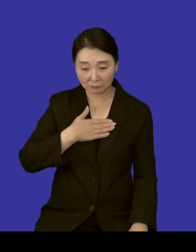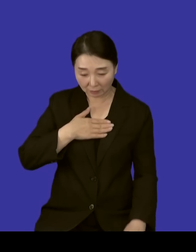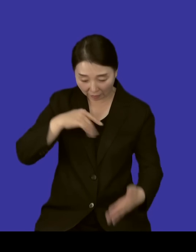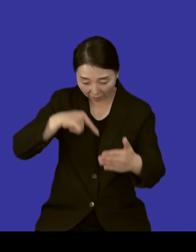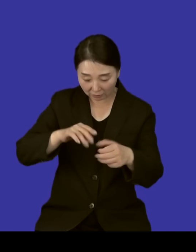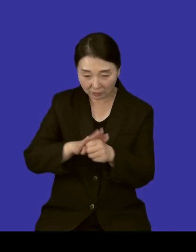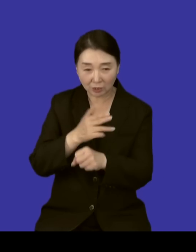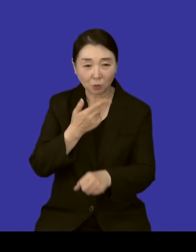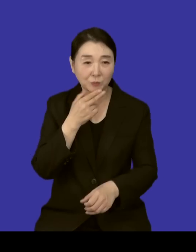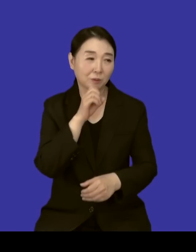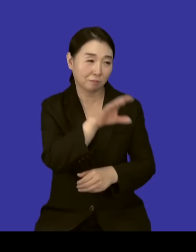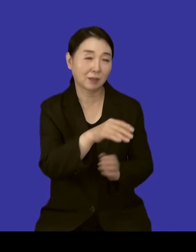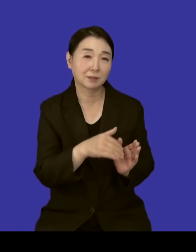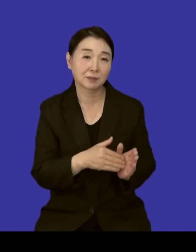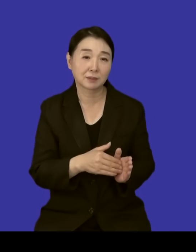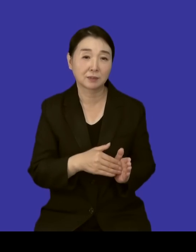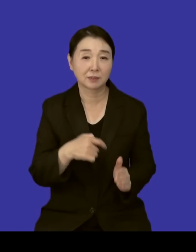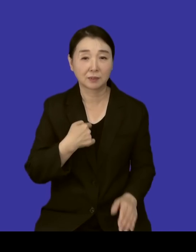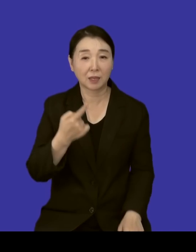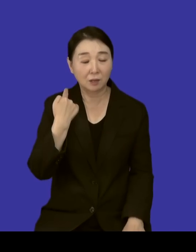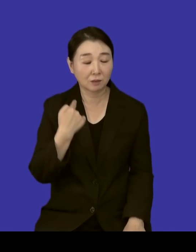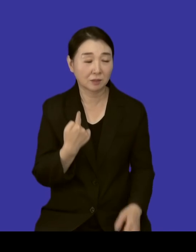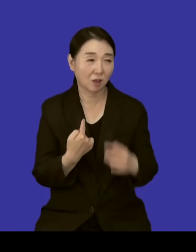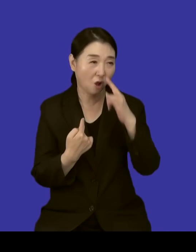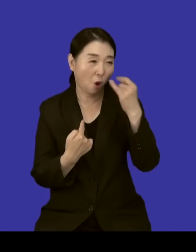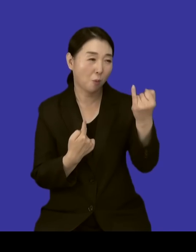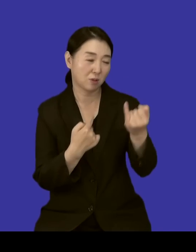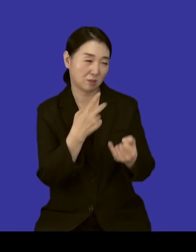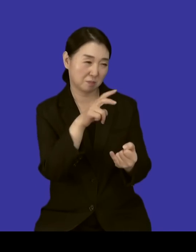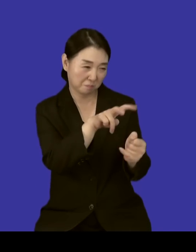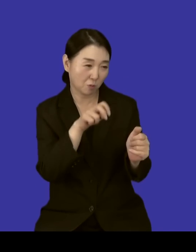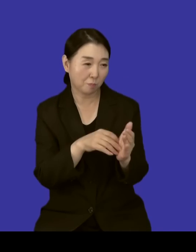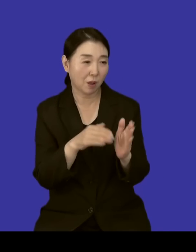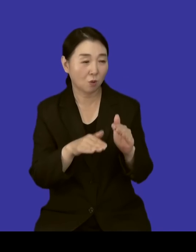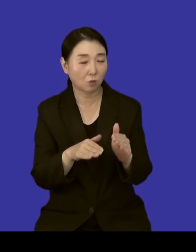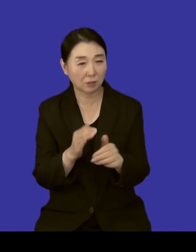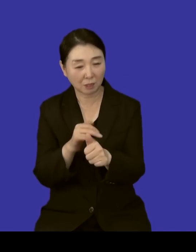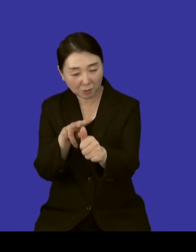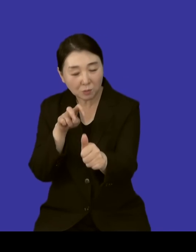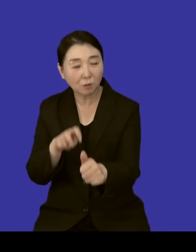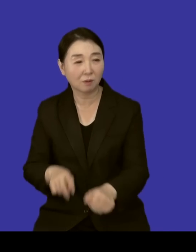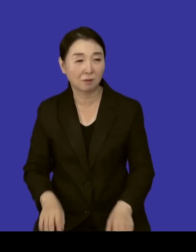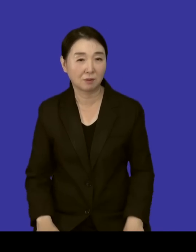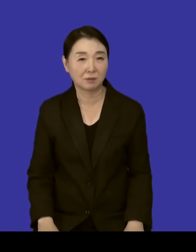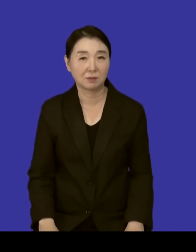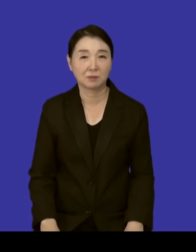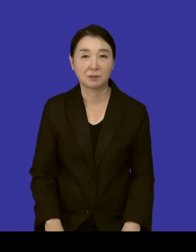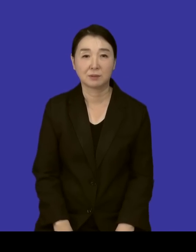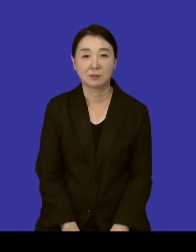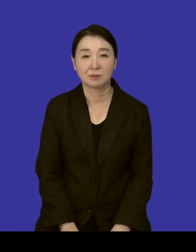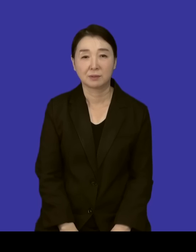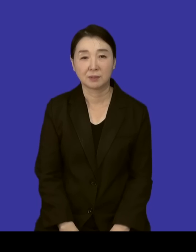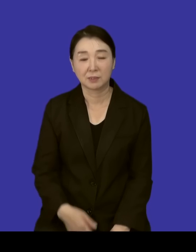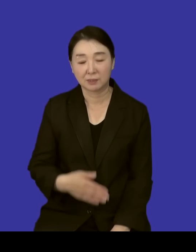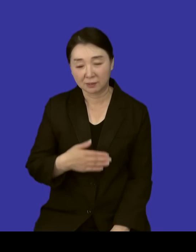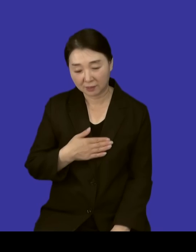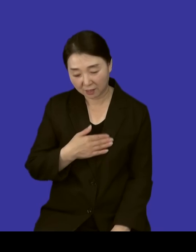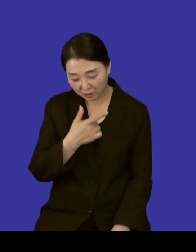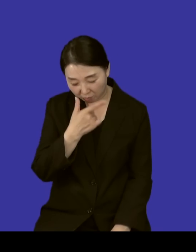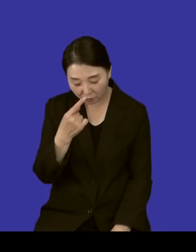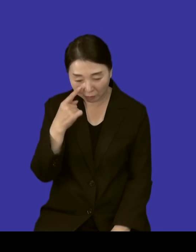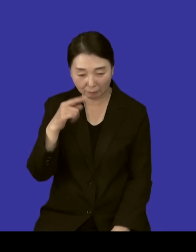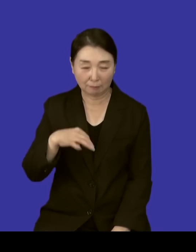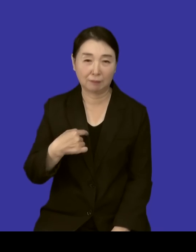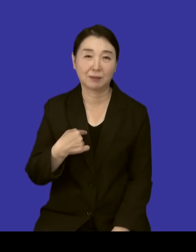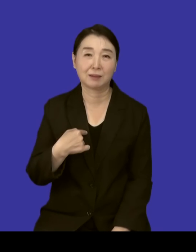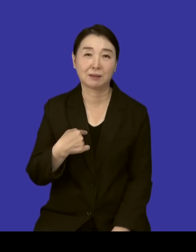없어요, 어머니. 저는요 어저께 어머니 미워하고요, 오늘 아범 미워하고요, 저는요 이렇게 형편이 없어요.